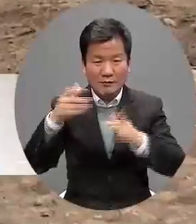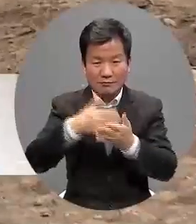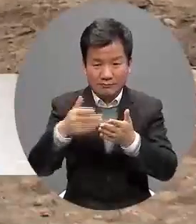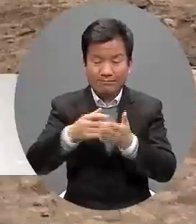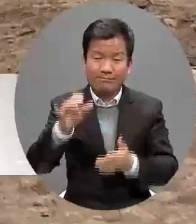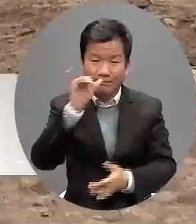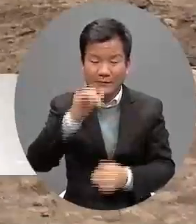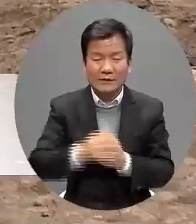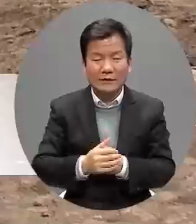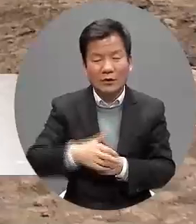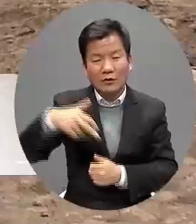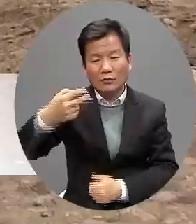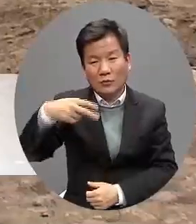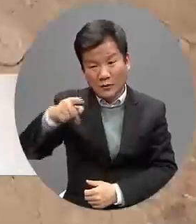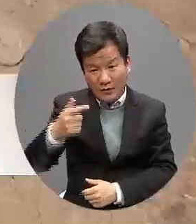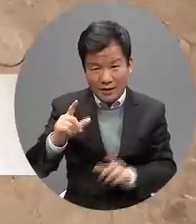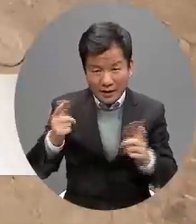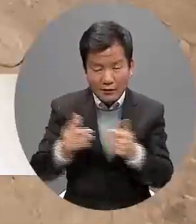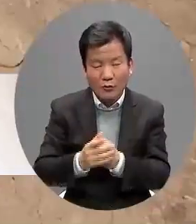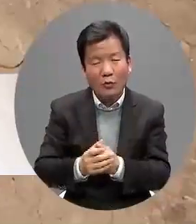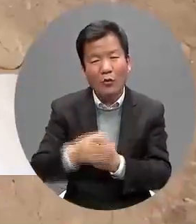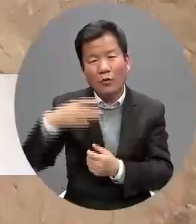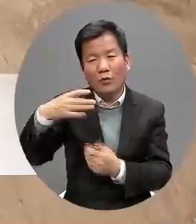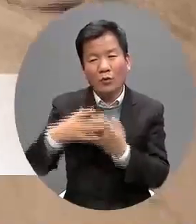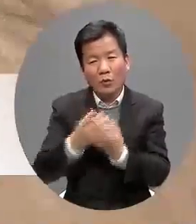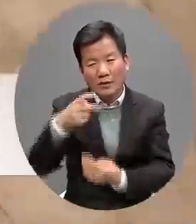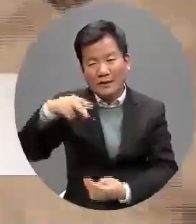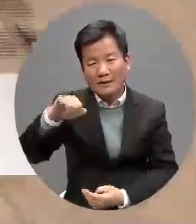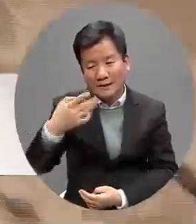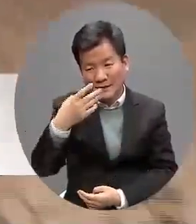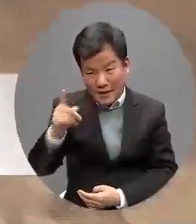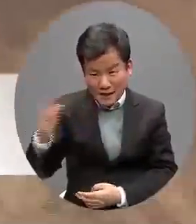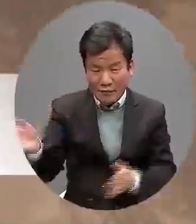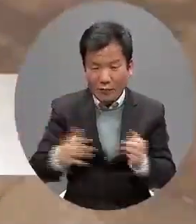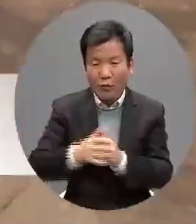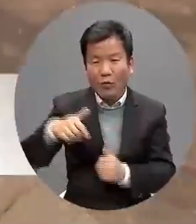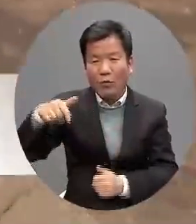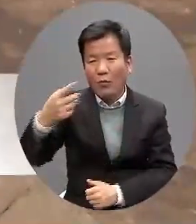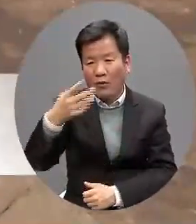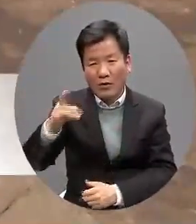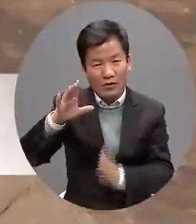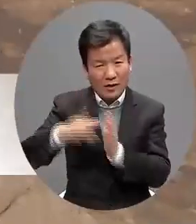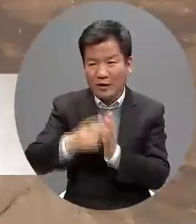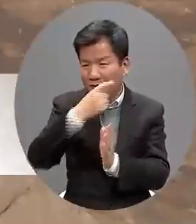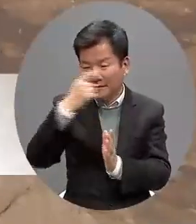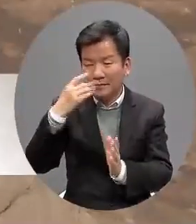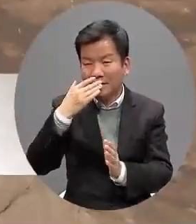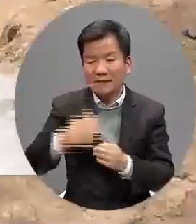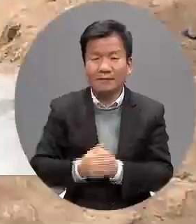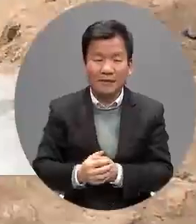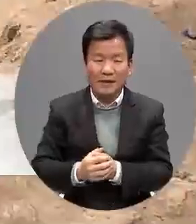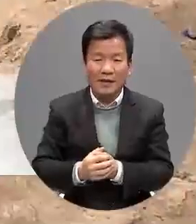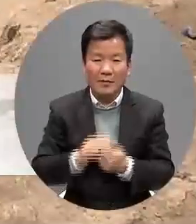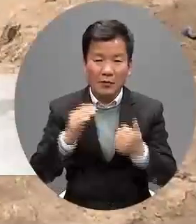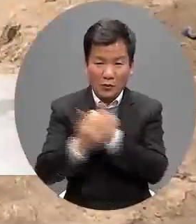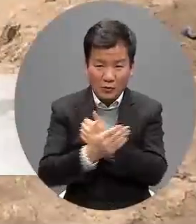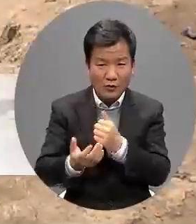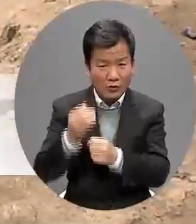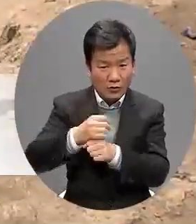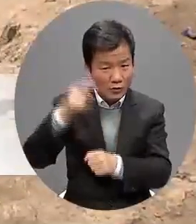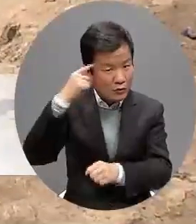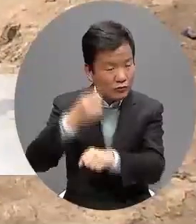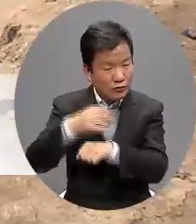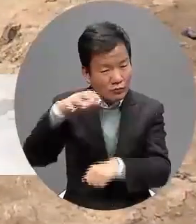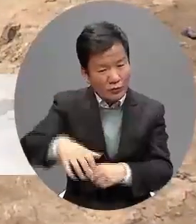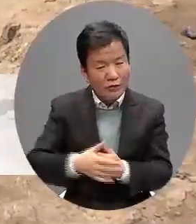문전으로 조선 시대가 아닌 통일 신라에서 고려 시대 층에서 발굴됐습니다 국원 문화유산 연구원은